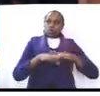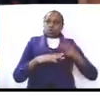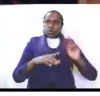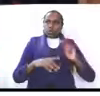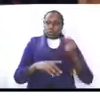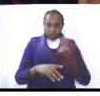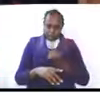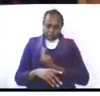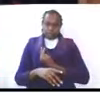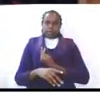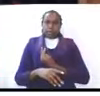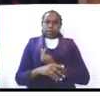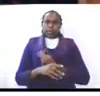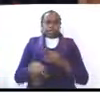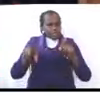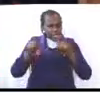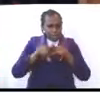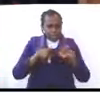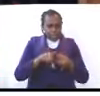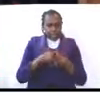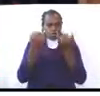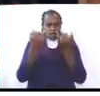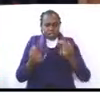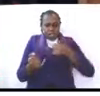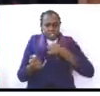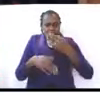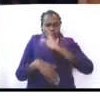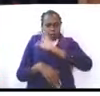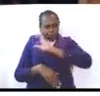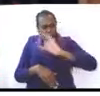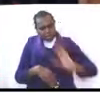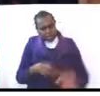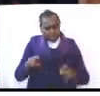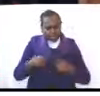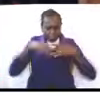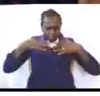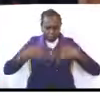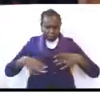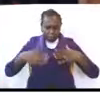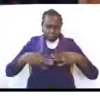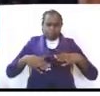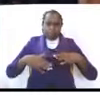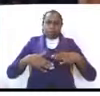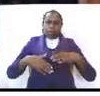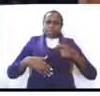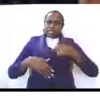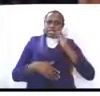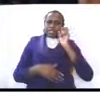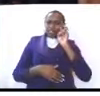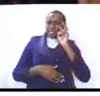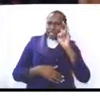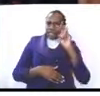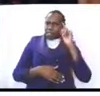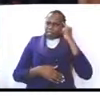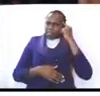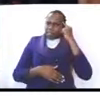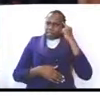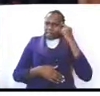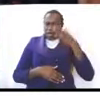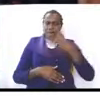yetu. Hata ingawa sisi wa Kristo na wanadamu hatuoni mawazo